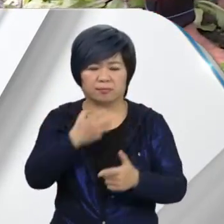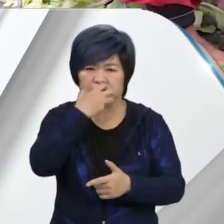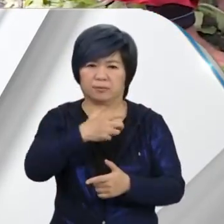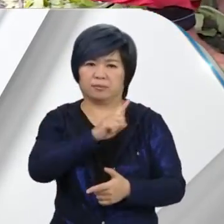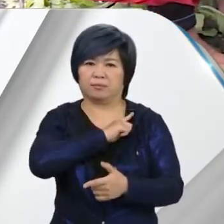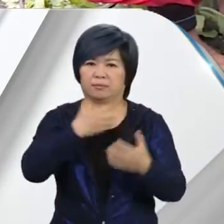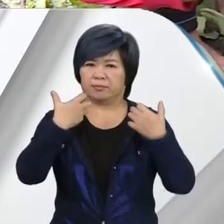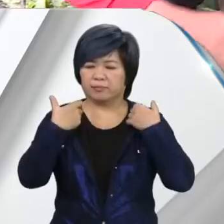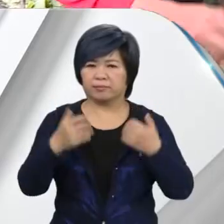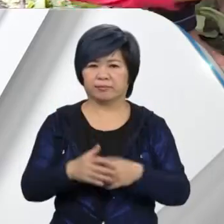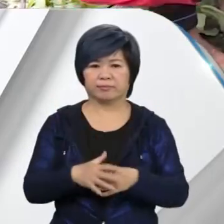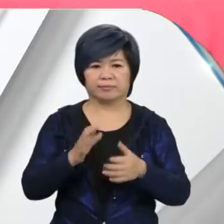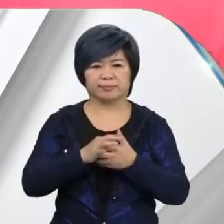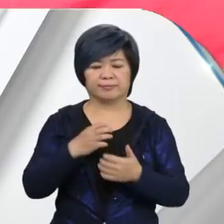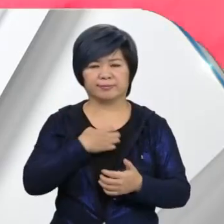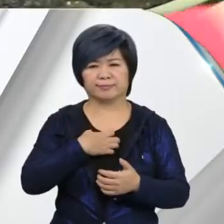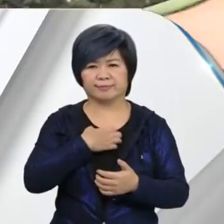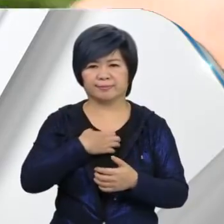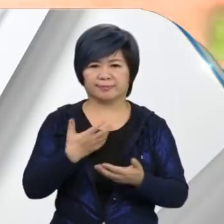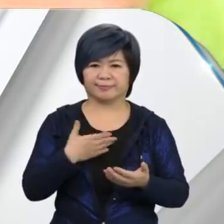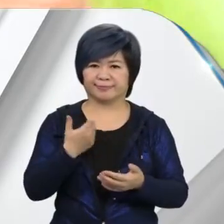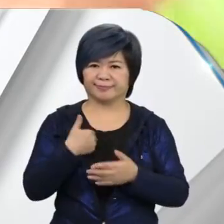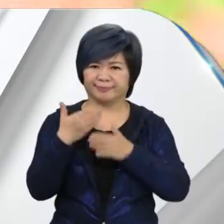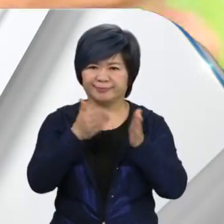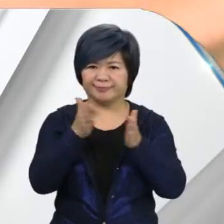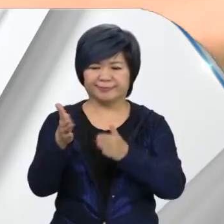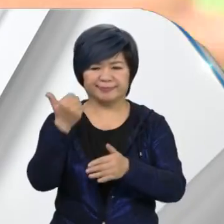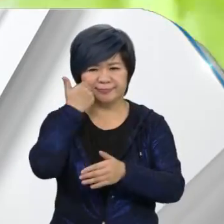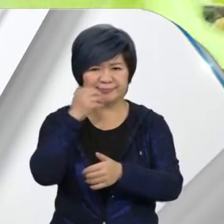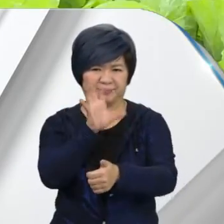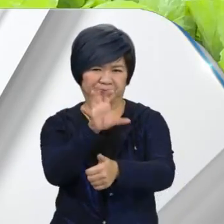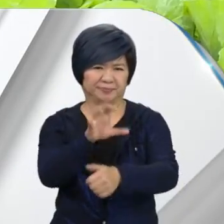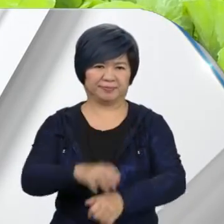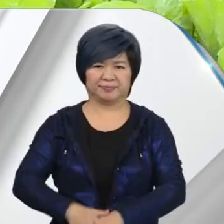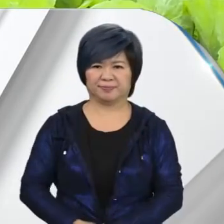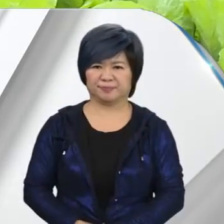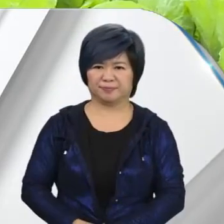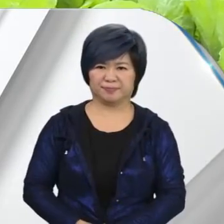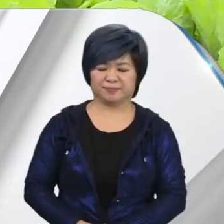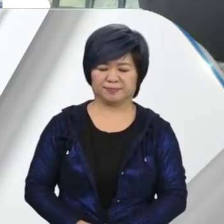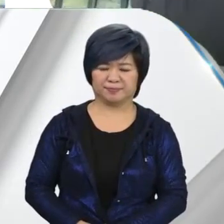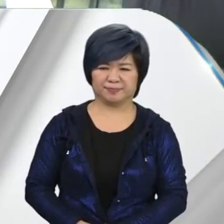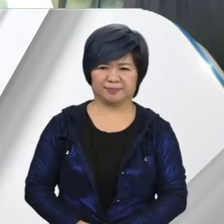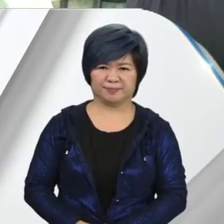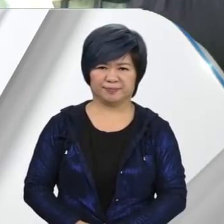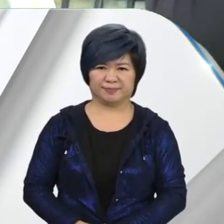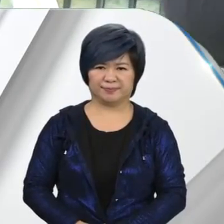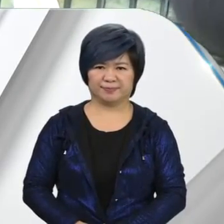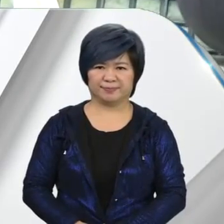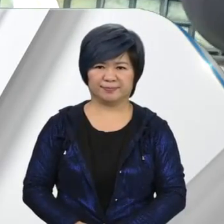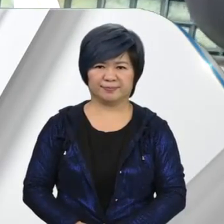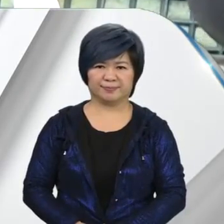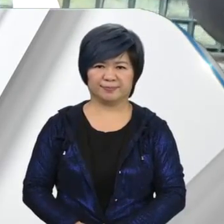负责，一度是懊恼，唔止爱同万人讲。下个新闻，翻讲人气的人，台北报道。